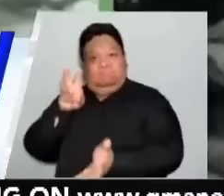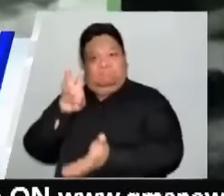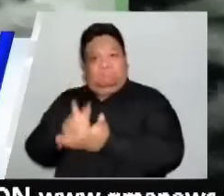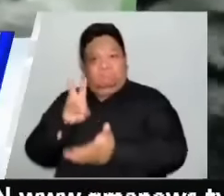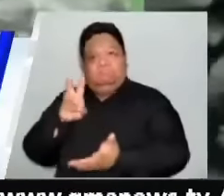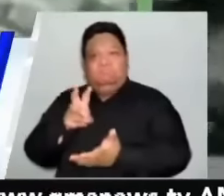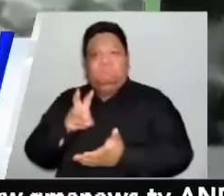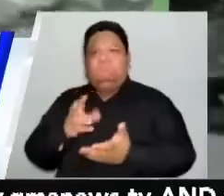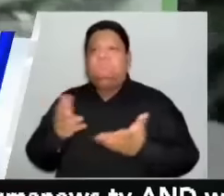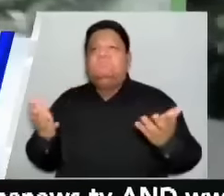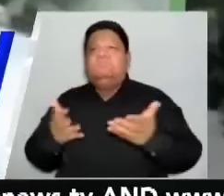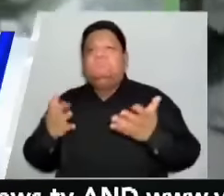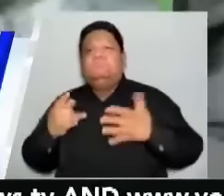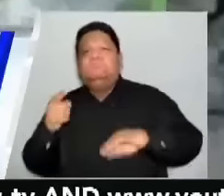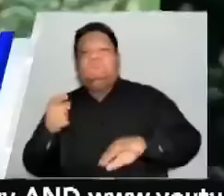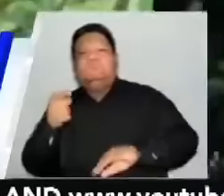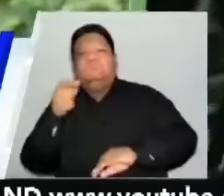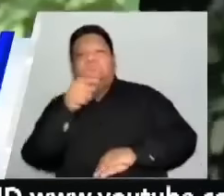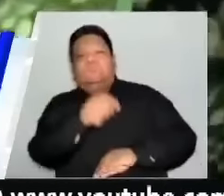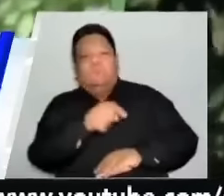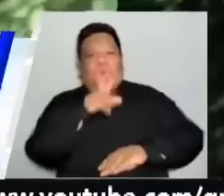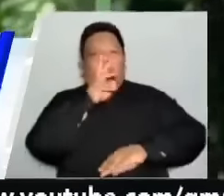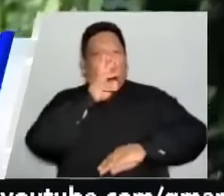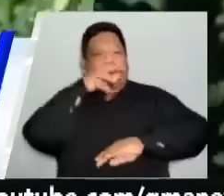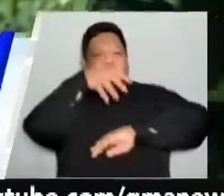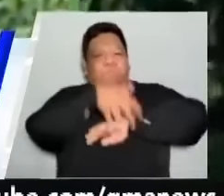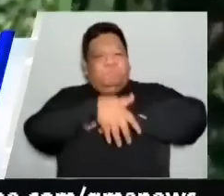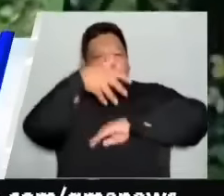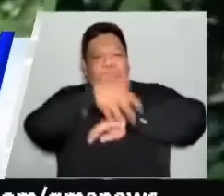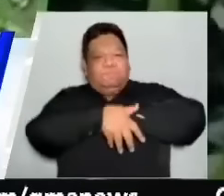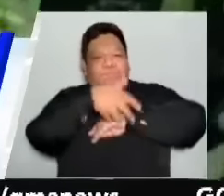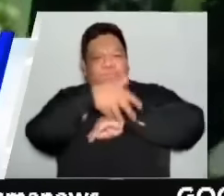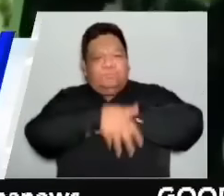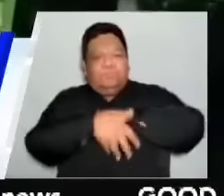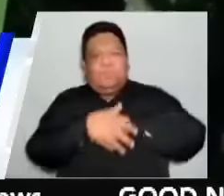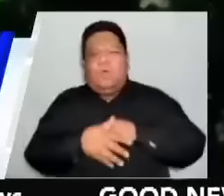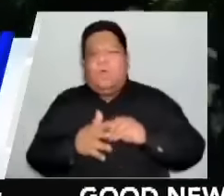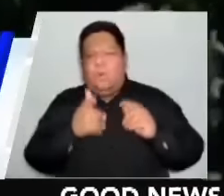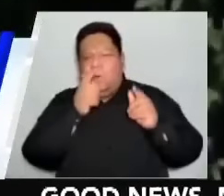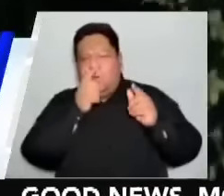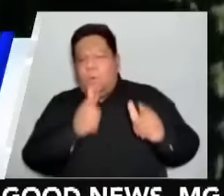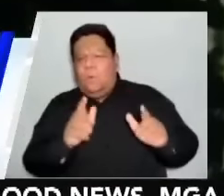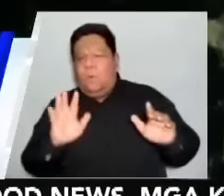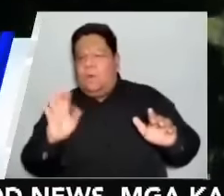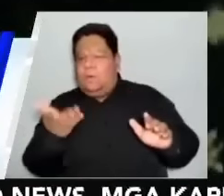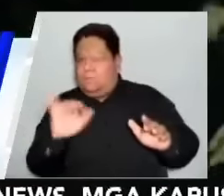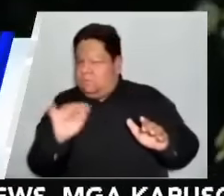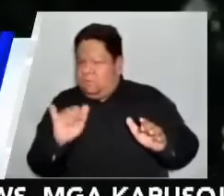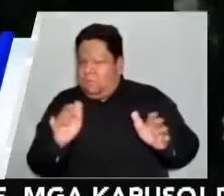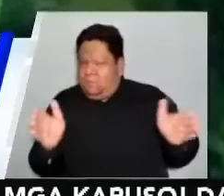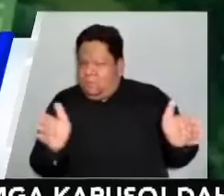edrel Falls Min pool ang Bagsakan ng tubig na kasing Linaw ng